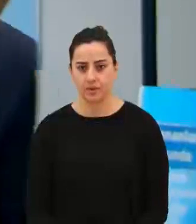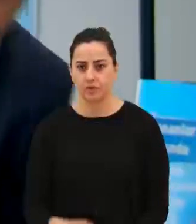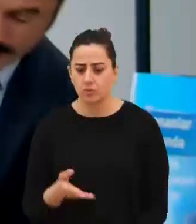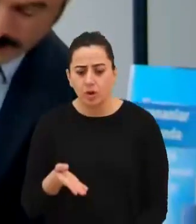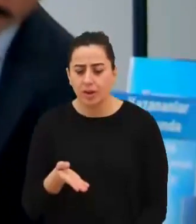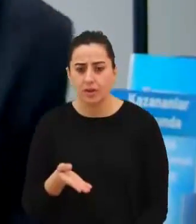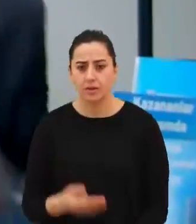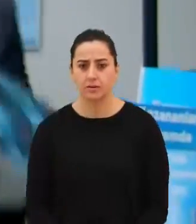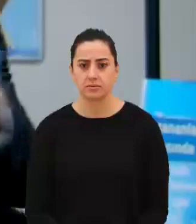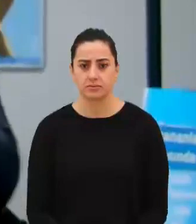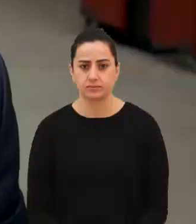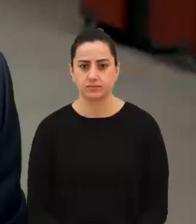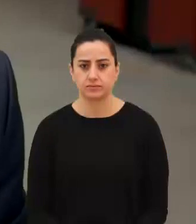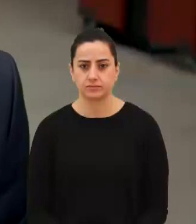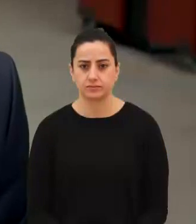ne ya?